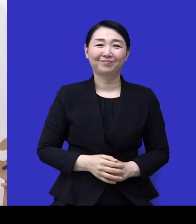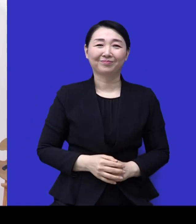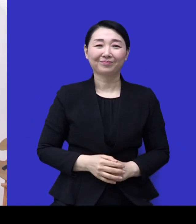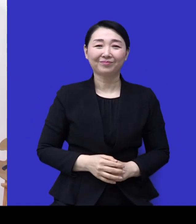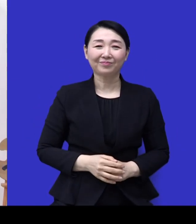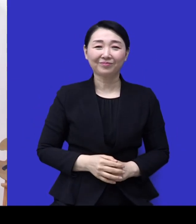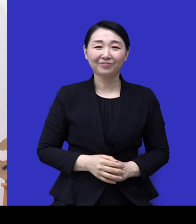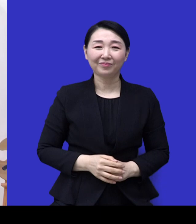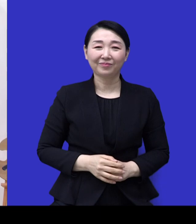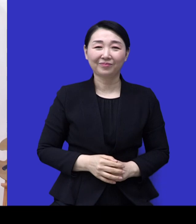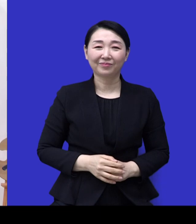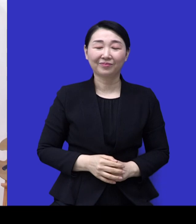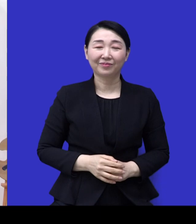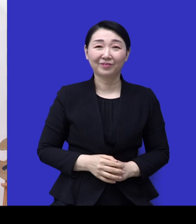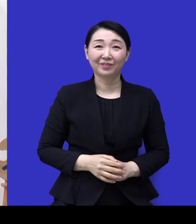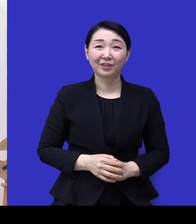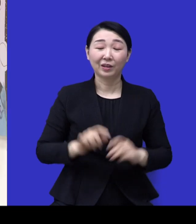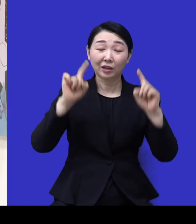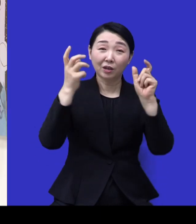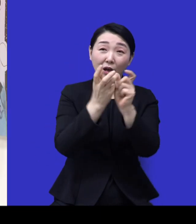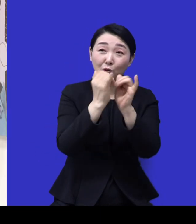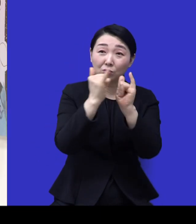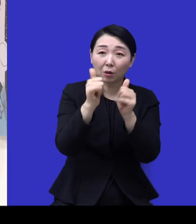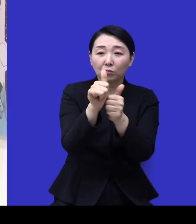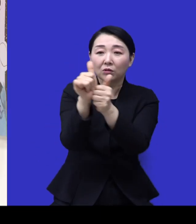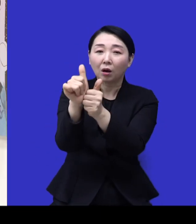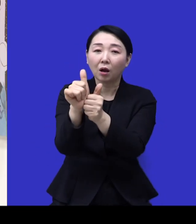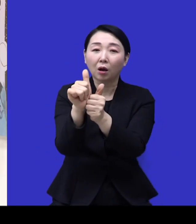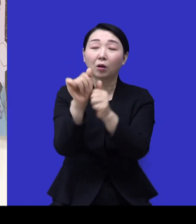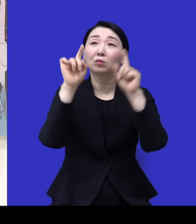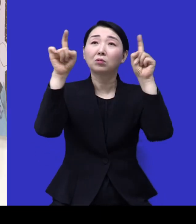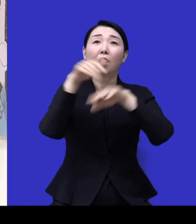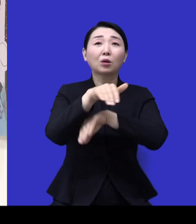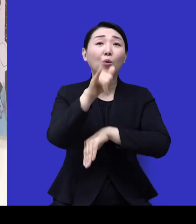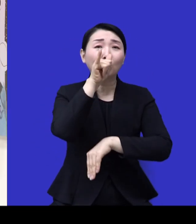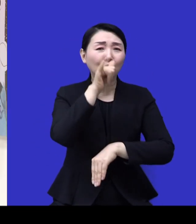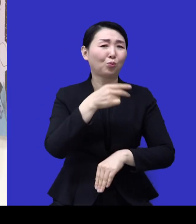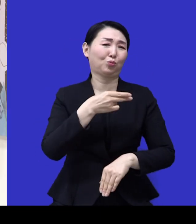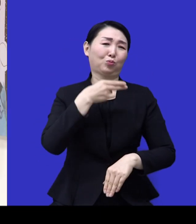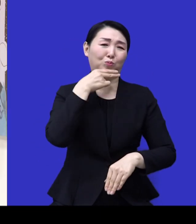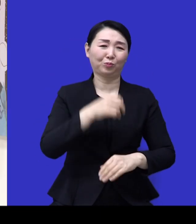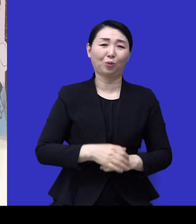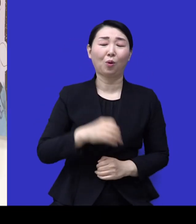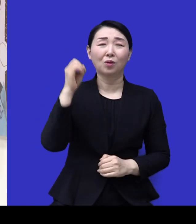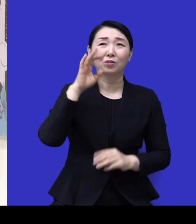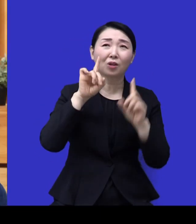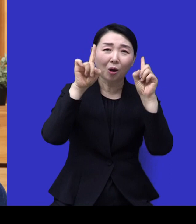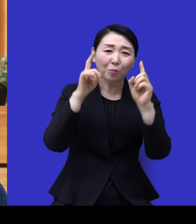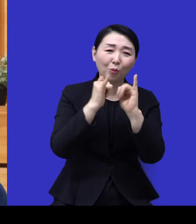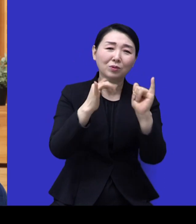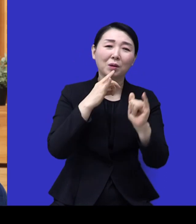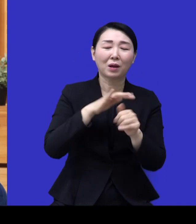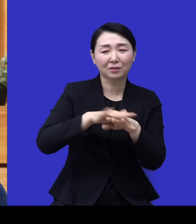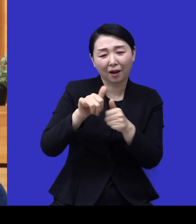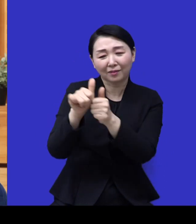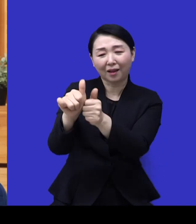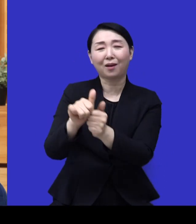그냥 목자 따라다니는 양인데 양이 무슨 계획이 있어. 그냥 목자만 잘 따라다니면